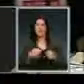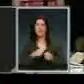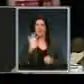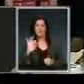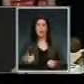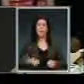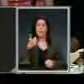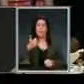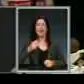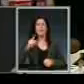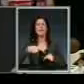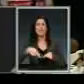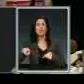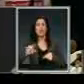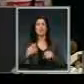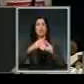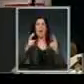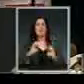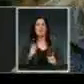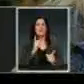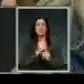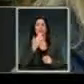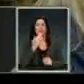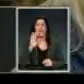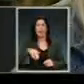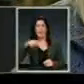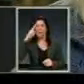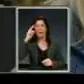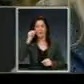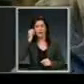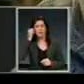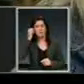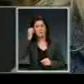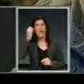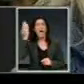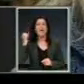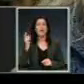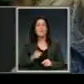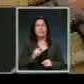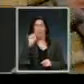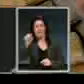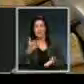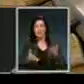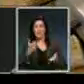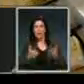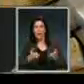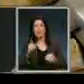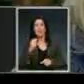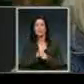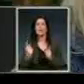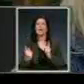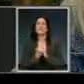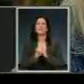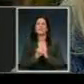של עמותת נגישות ישראל בחדרה. היינו צריכים ללכת לטיפת חלב, הוא הנגיש טיפת חלב. המעון ילדים של הילד לא הגיע, פשוט